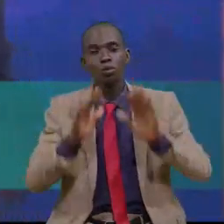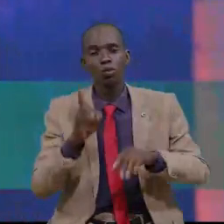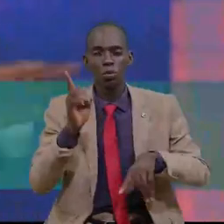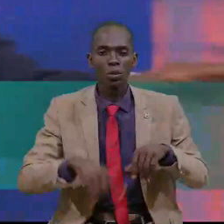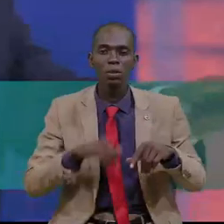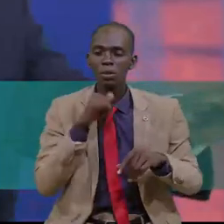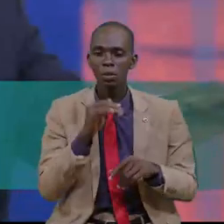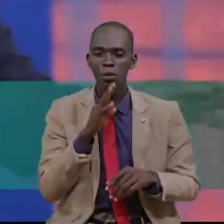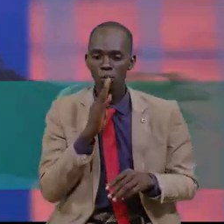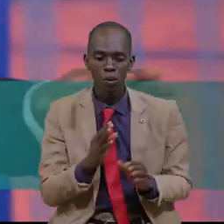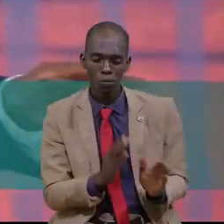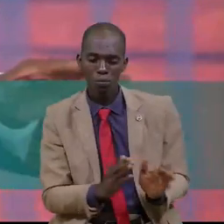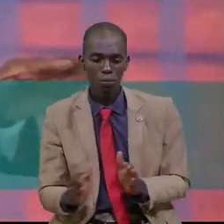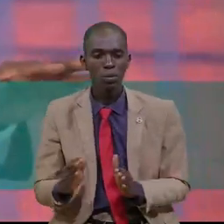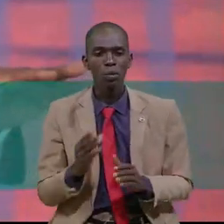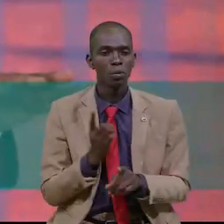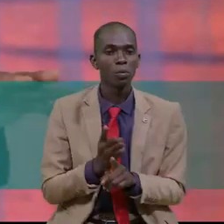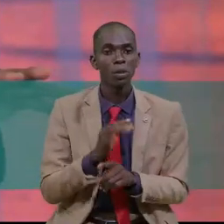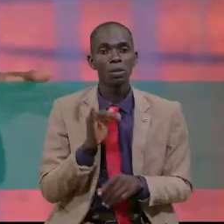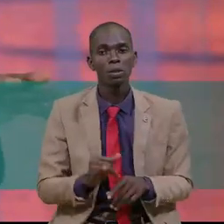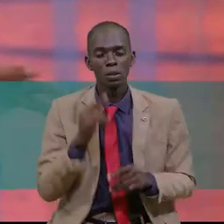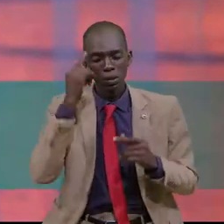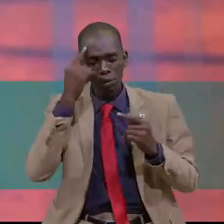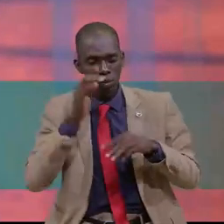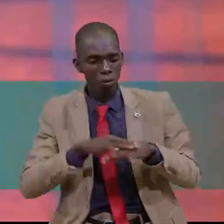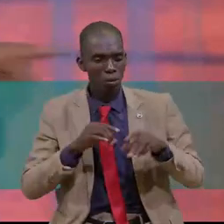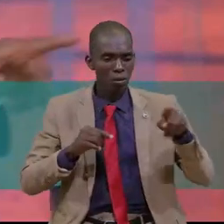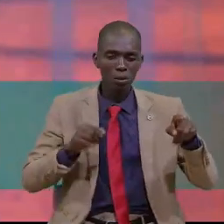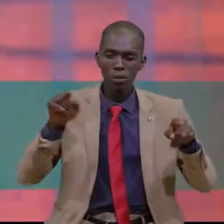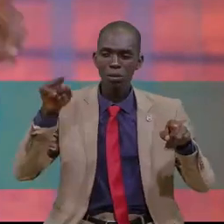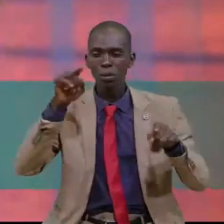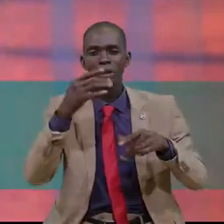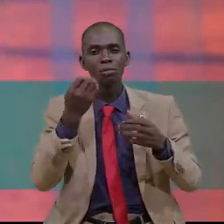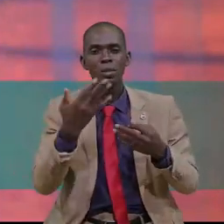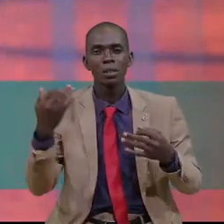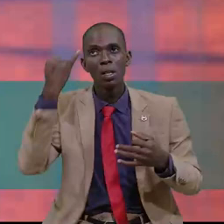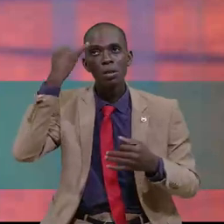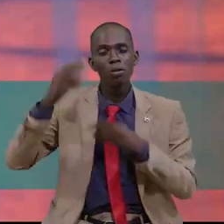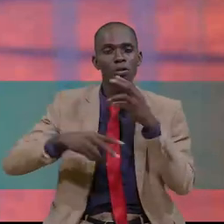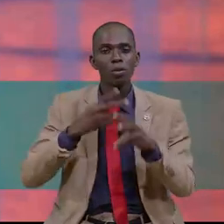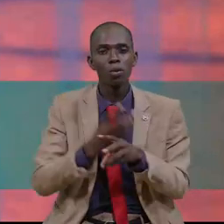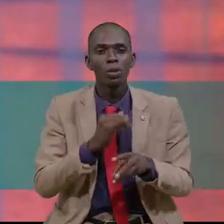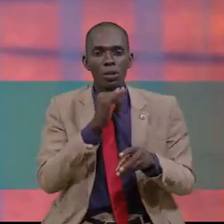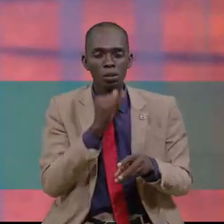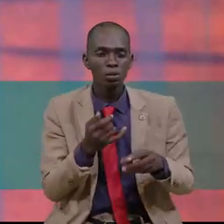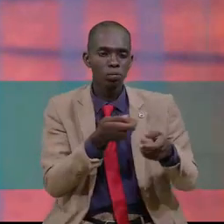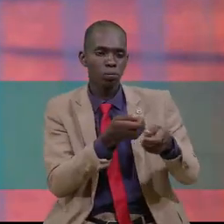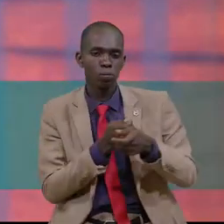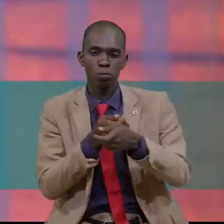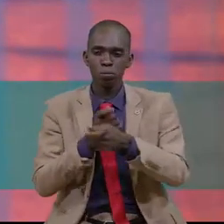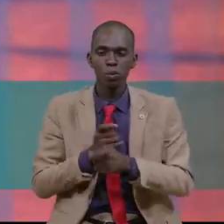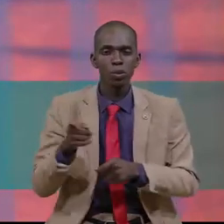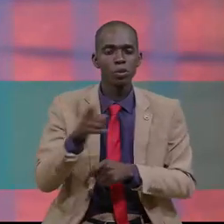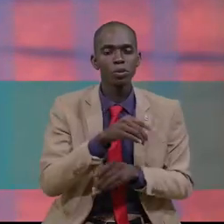être ordonné. Quand vous pensez à ceci, pensez à cela. Et les idées du monde sont en train de vous tirer par-ci,